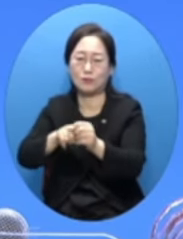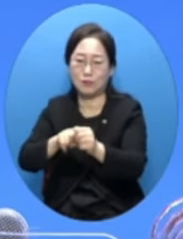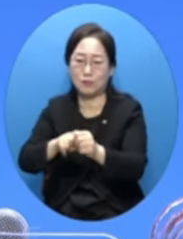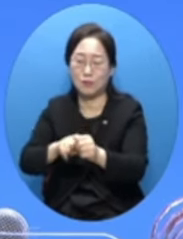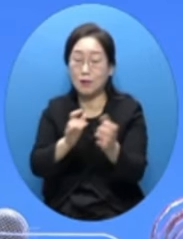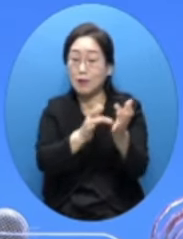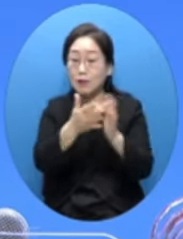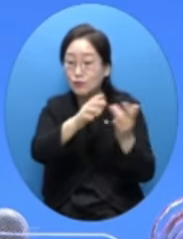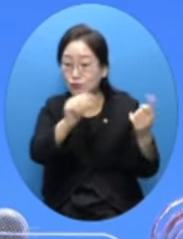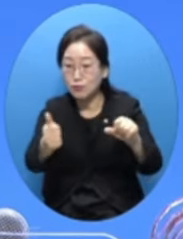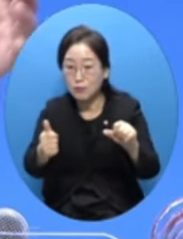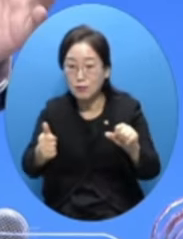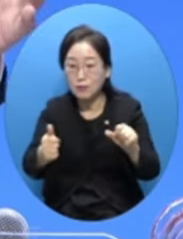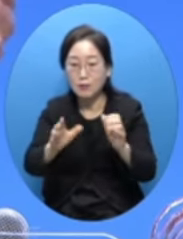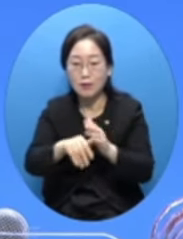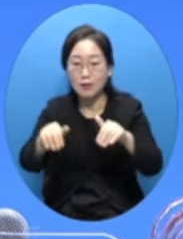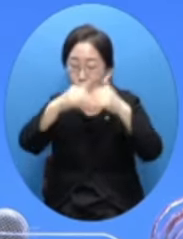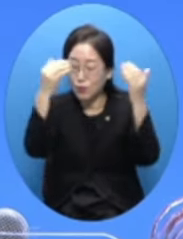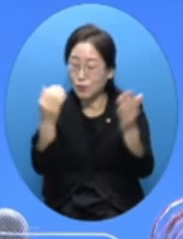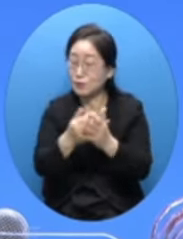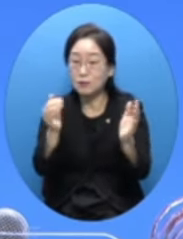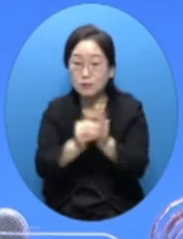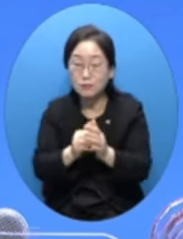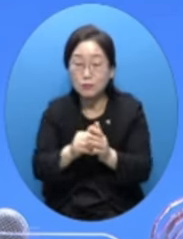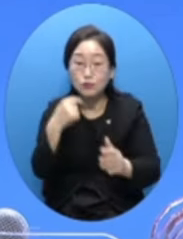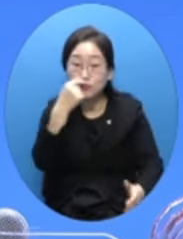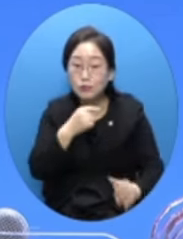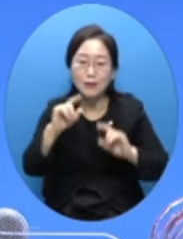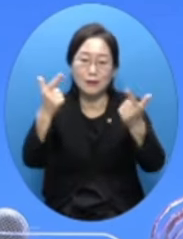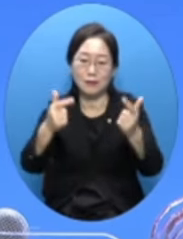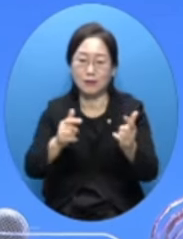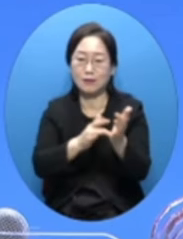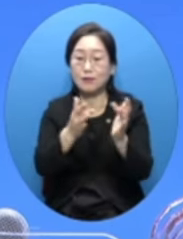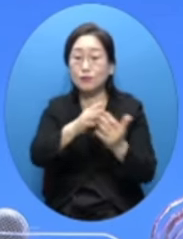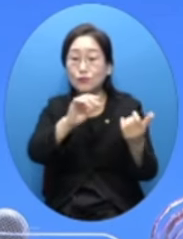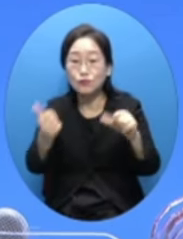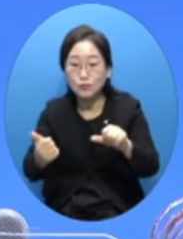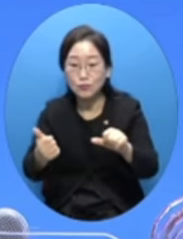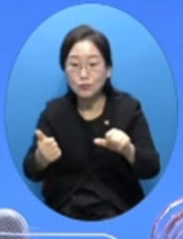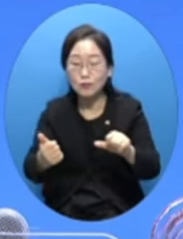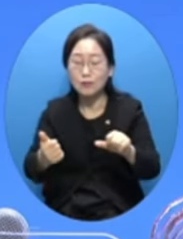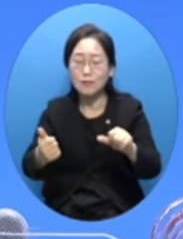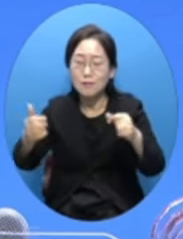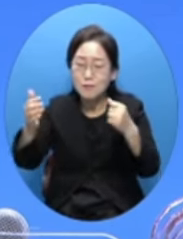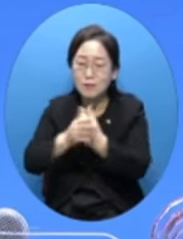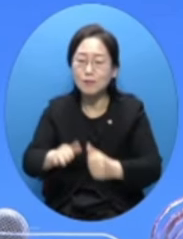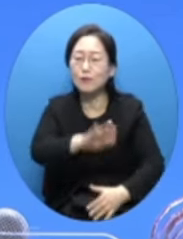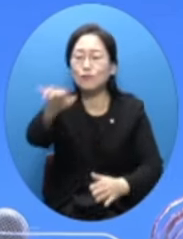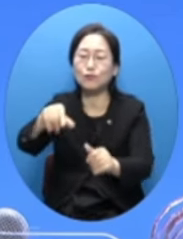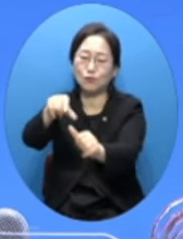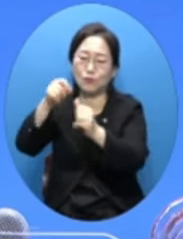죽으셨을 때 모든 것이 다 끝났다고 생각했지만 그 예수님의 죽음의 자리가 우리의 구원의 역사의 시작이 된 것입니다.